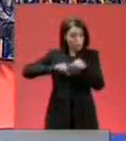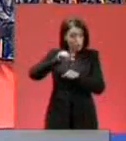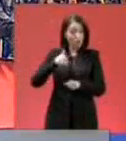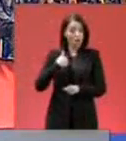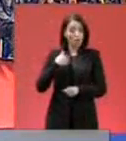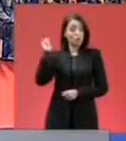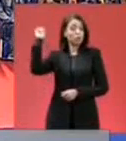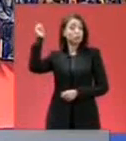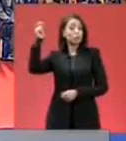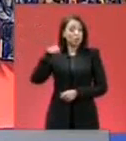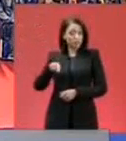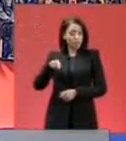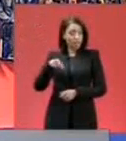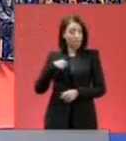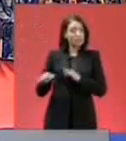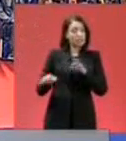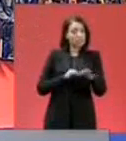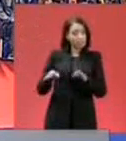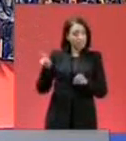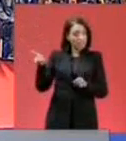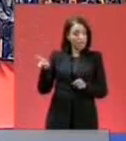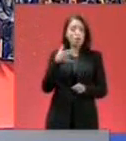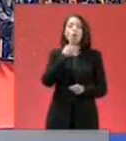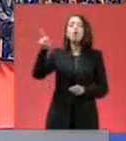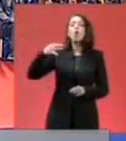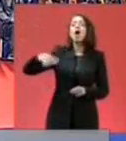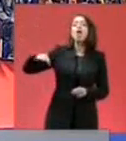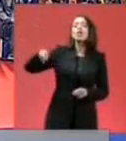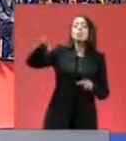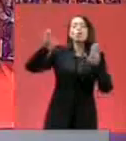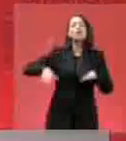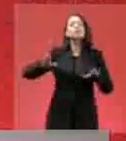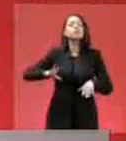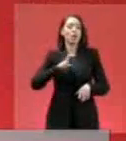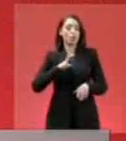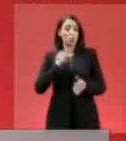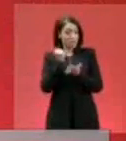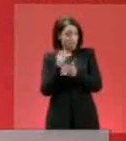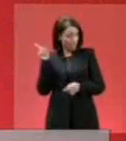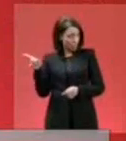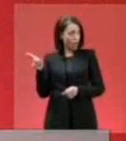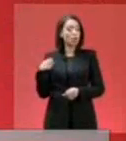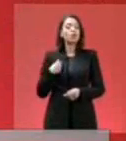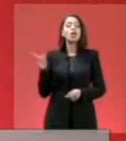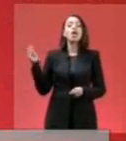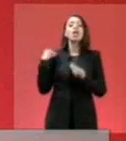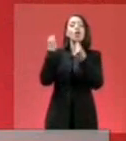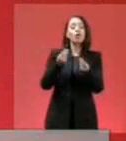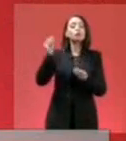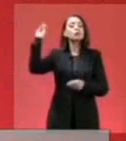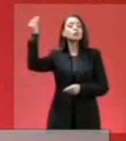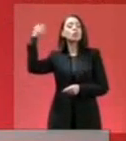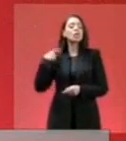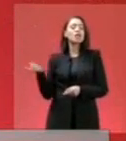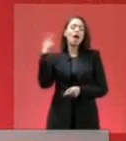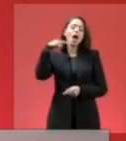δική μας πολιτική μεροληψίας υπέρ των κοινωνικά αδύναμων και ασθενέστερων. Και θέλουν να εφαρμόσουν μια πολιτική